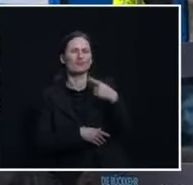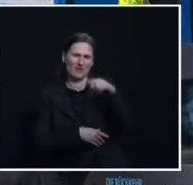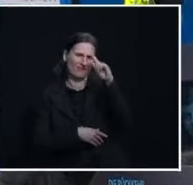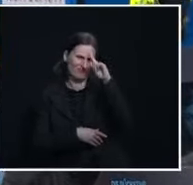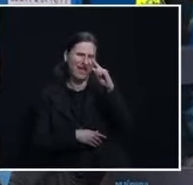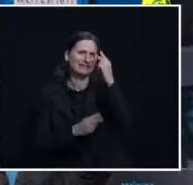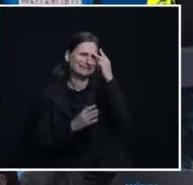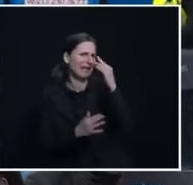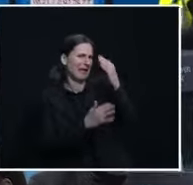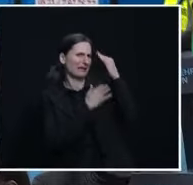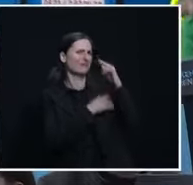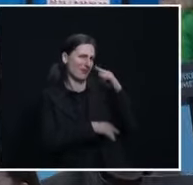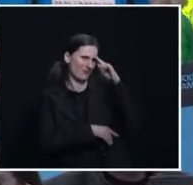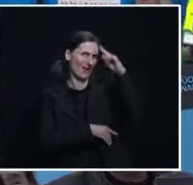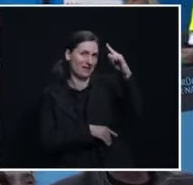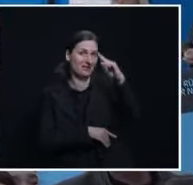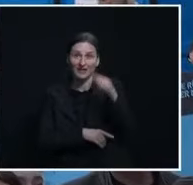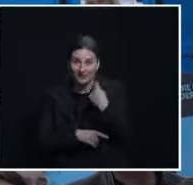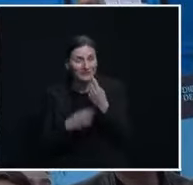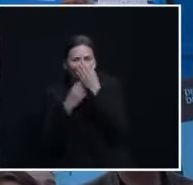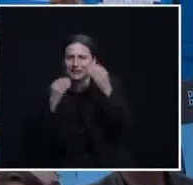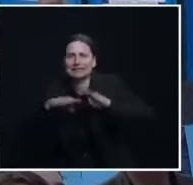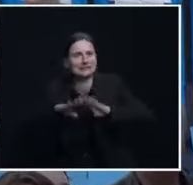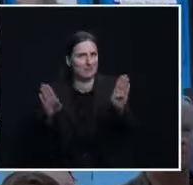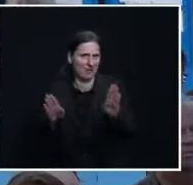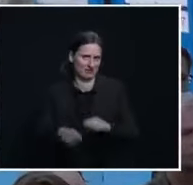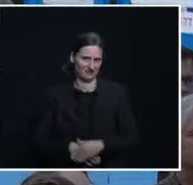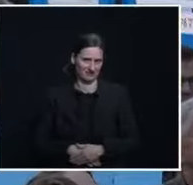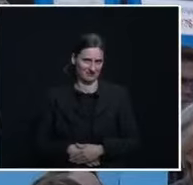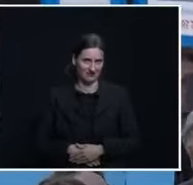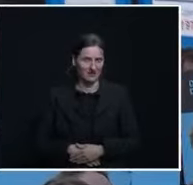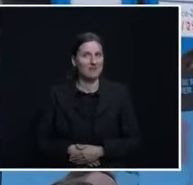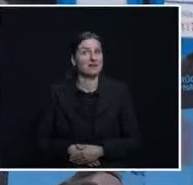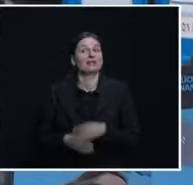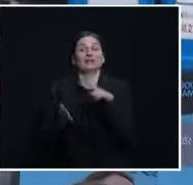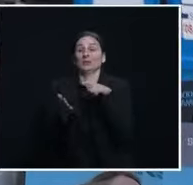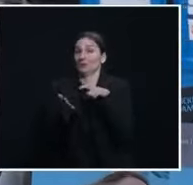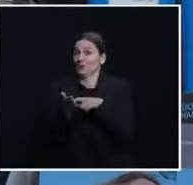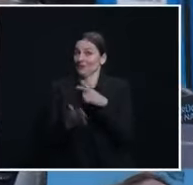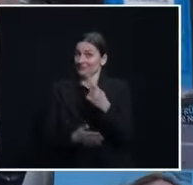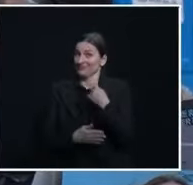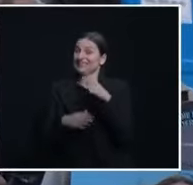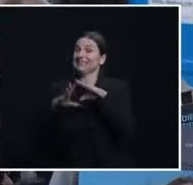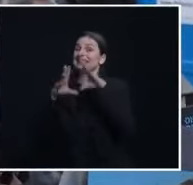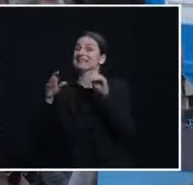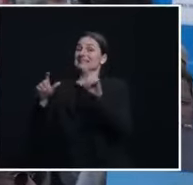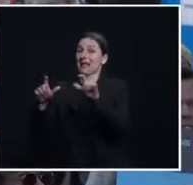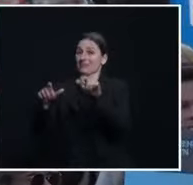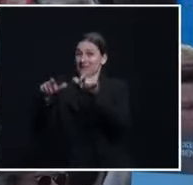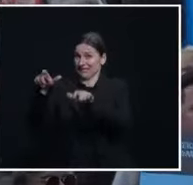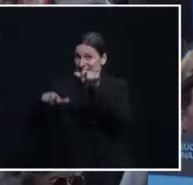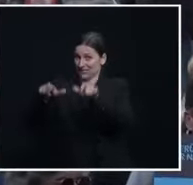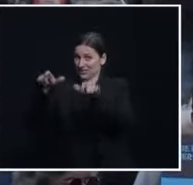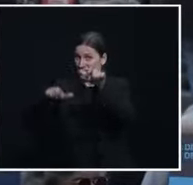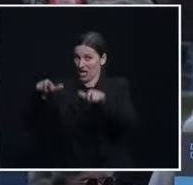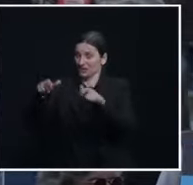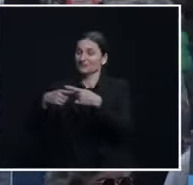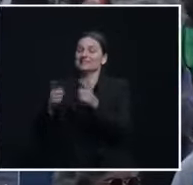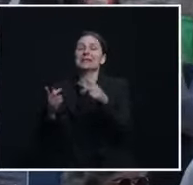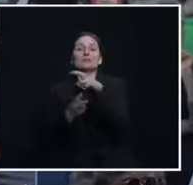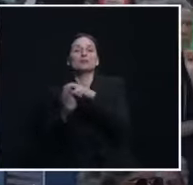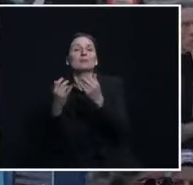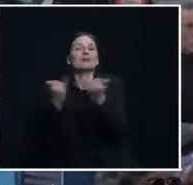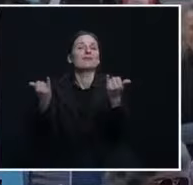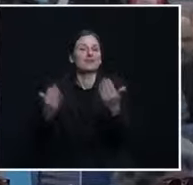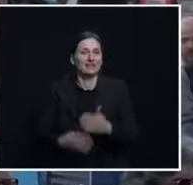wir uns erinnern. Wir werden das niemals vergessen. Aber es kommt darauf an, wie die Gesamtgesellschaft mit dem Geschehenen